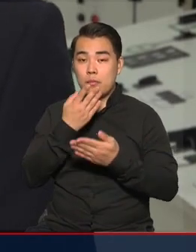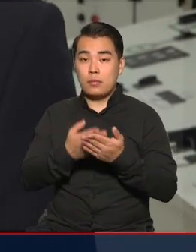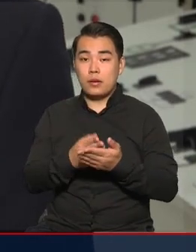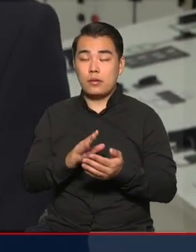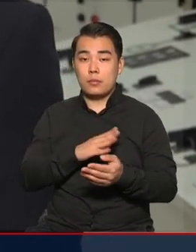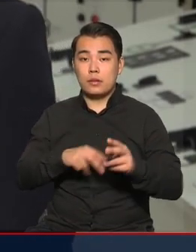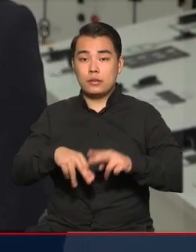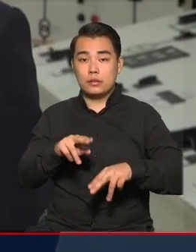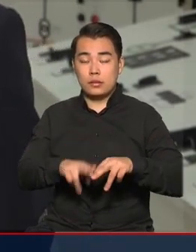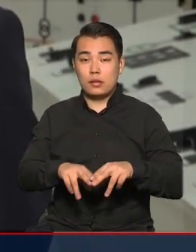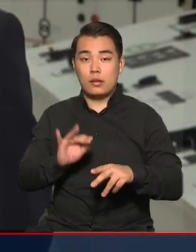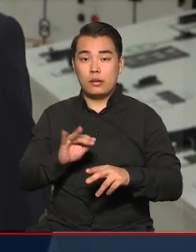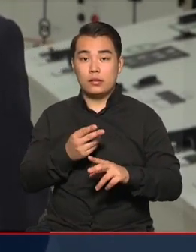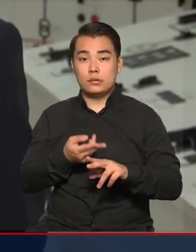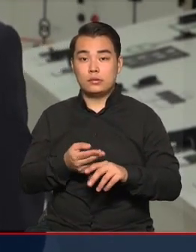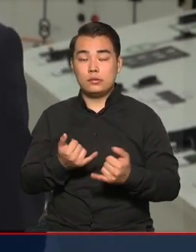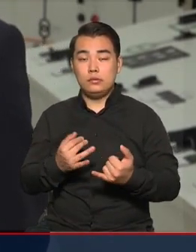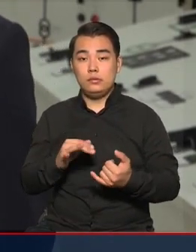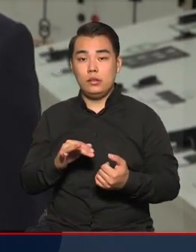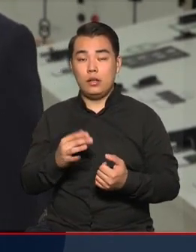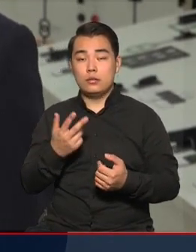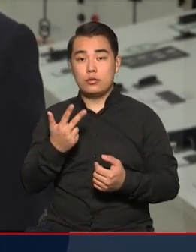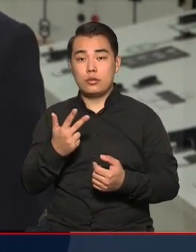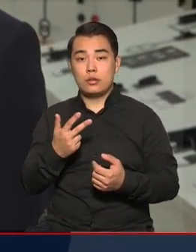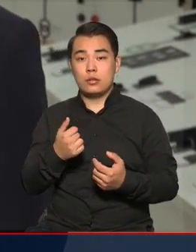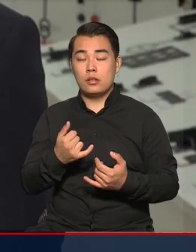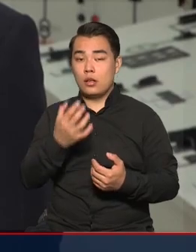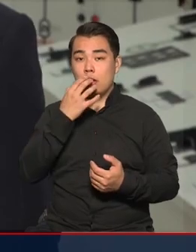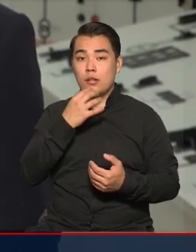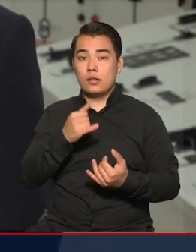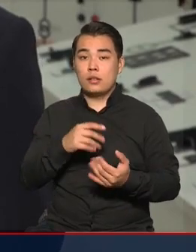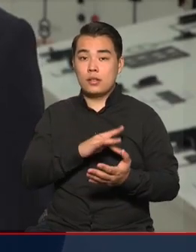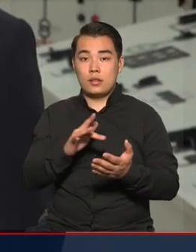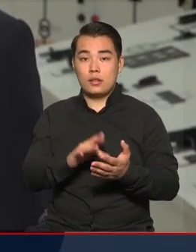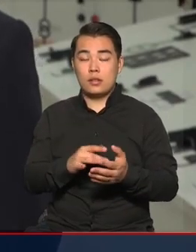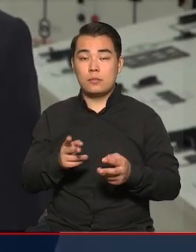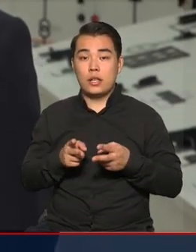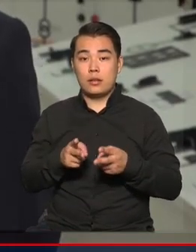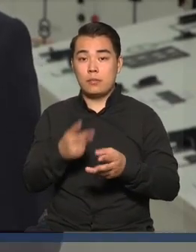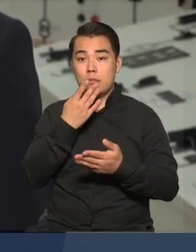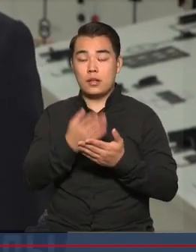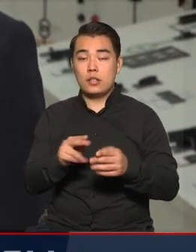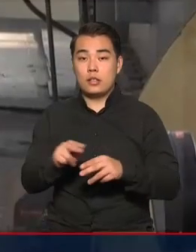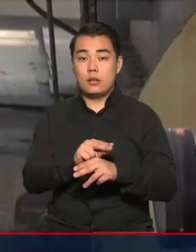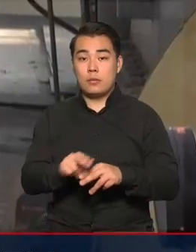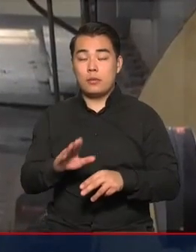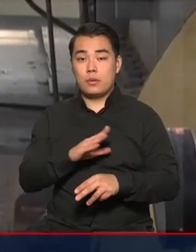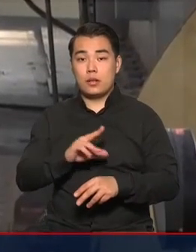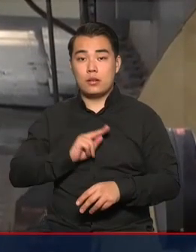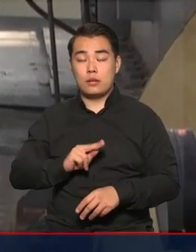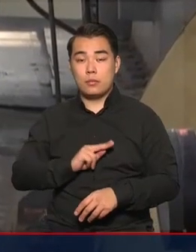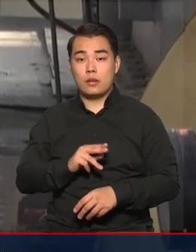жаңарттық. Және де 3 жылу электр орталығында 3 қазандығымызға күрделі жөндеу жұмыстарын